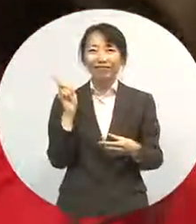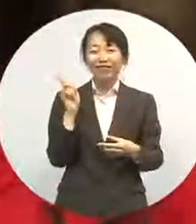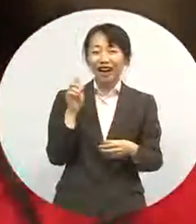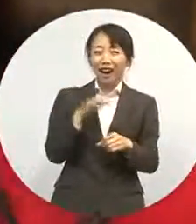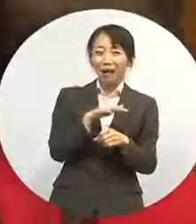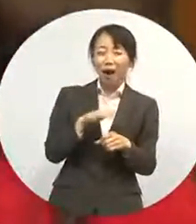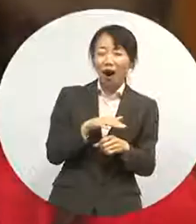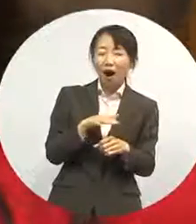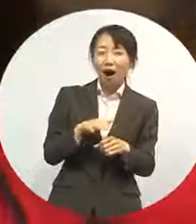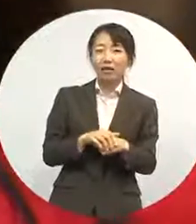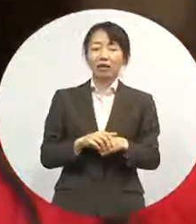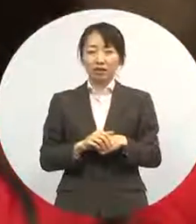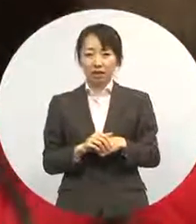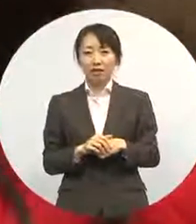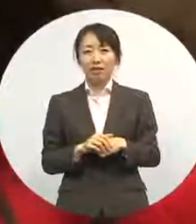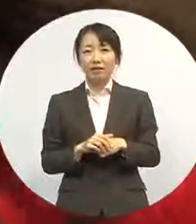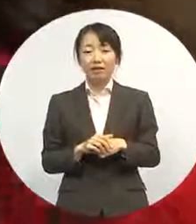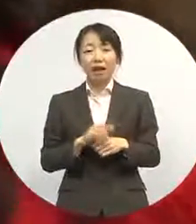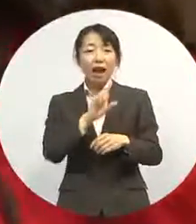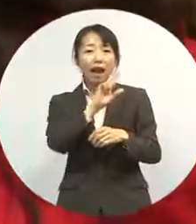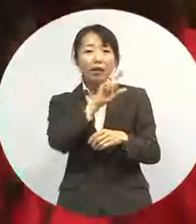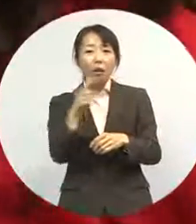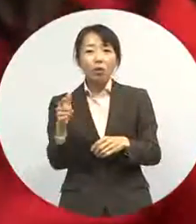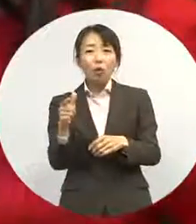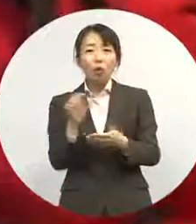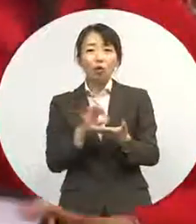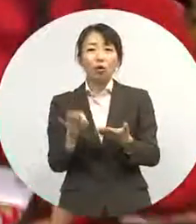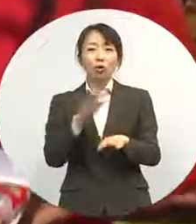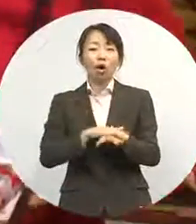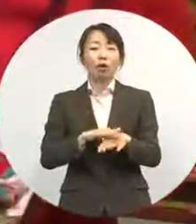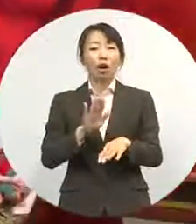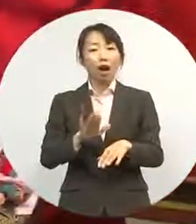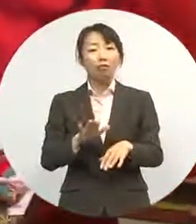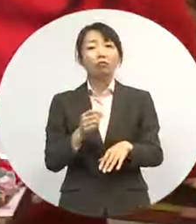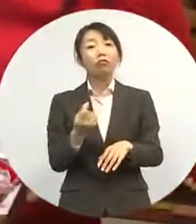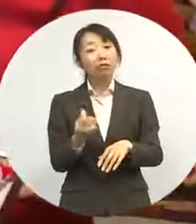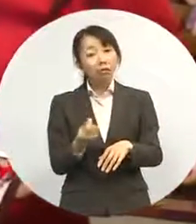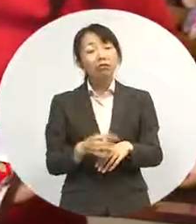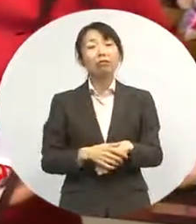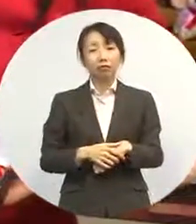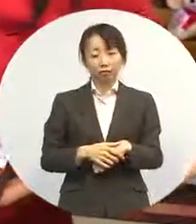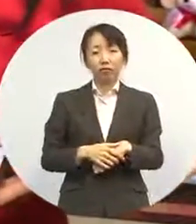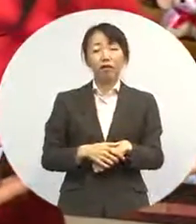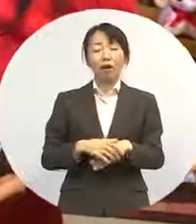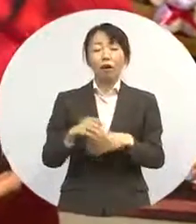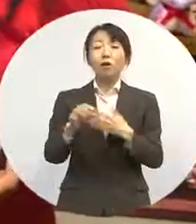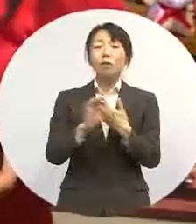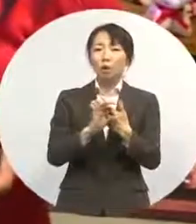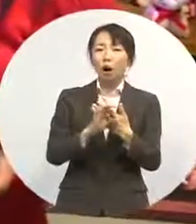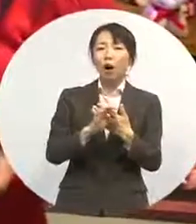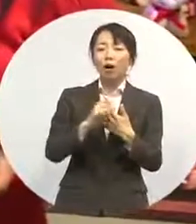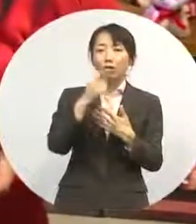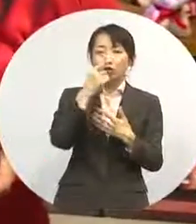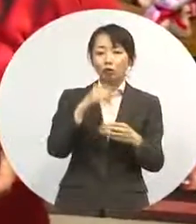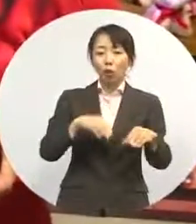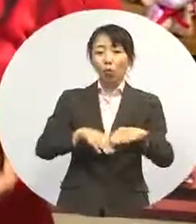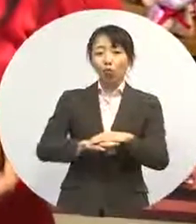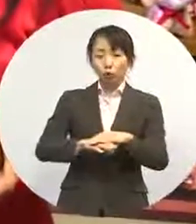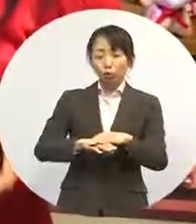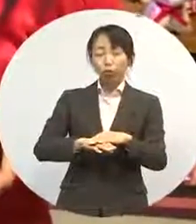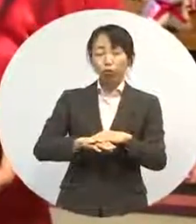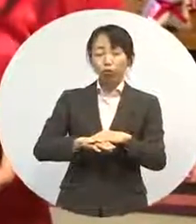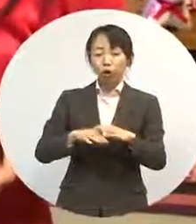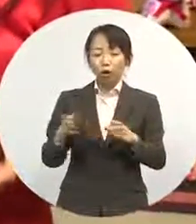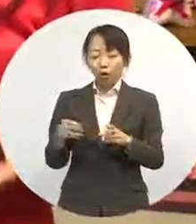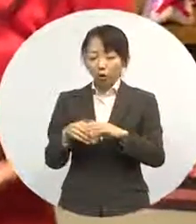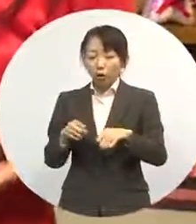かわいい。あ、これいろんな使い方できそうですね。 できるんです、だからどっかよそ行って自分の靴が分かんなかったら、靴と靴